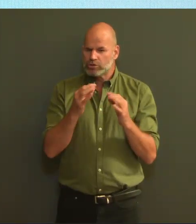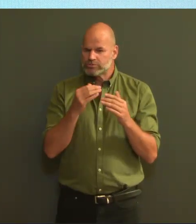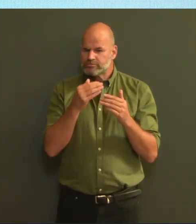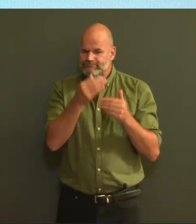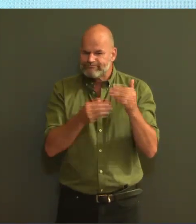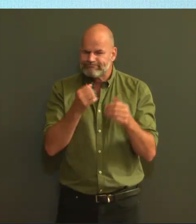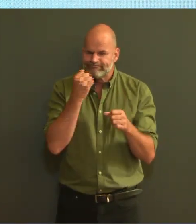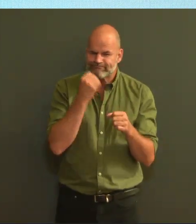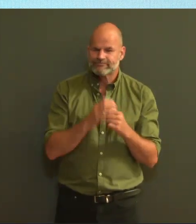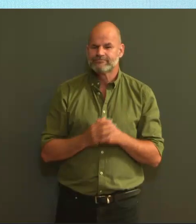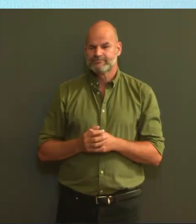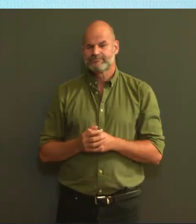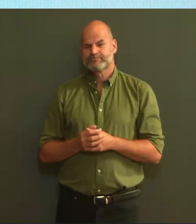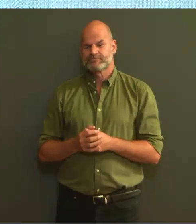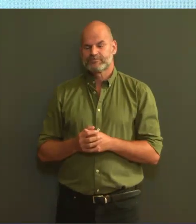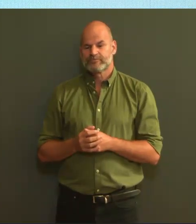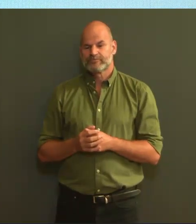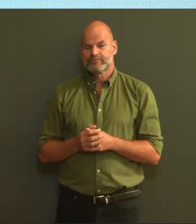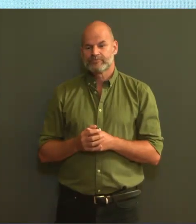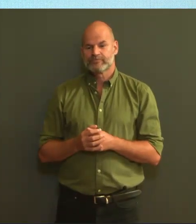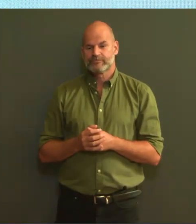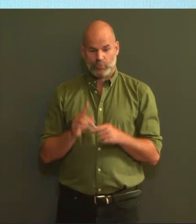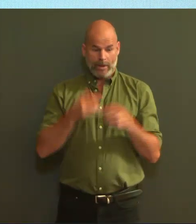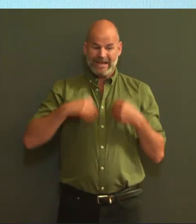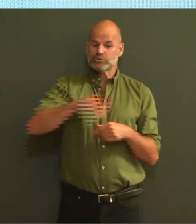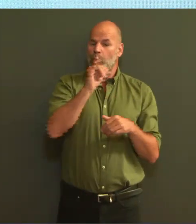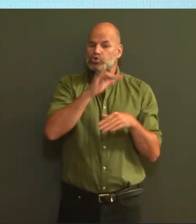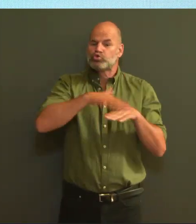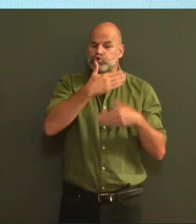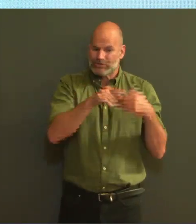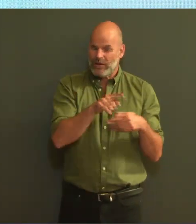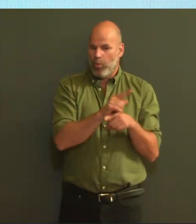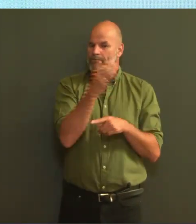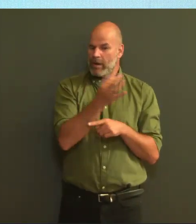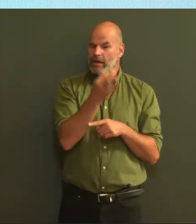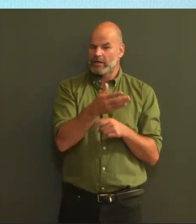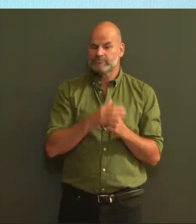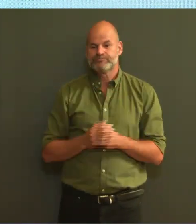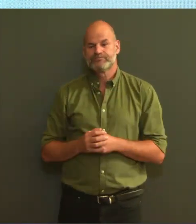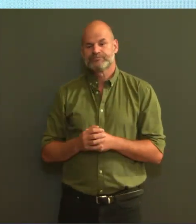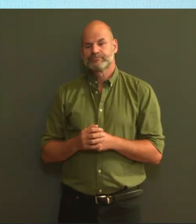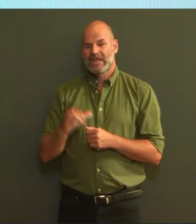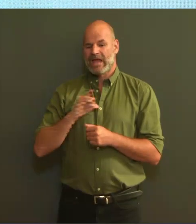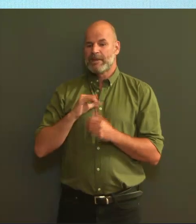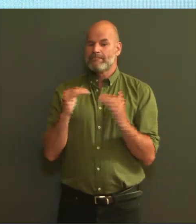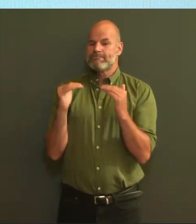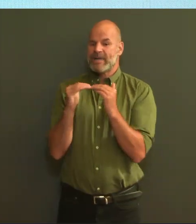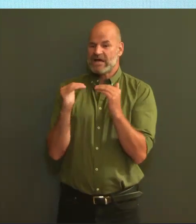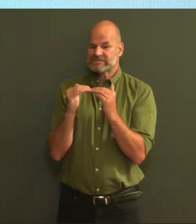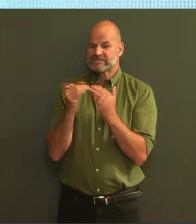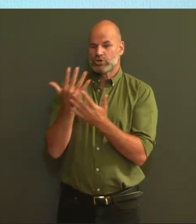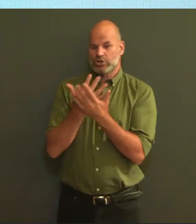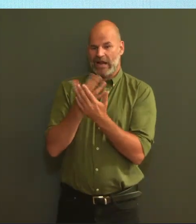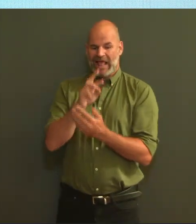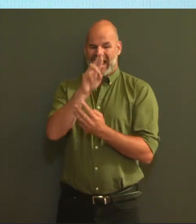Het basisreproductiegetal, of die zogenaamde R0-waarde, kan geschat worden in het begin van een epidemie, wanneer